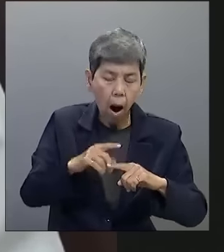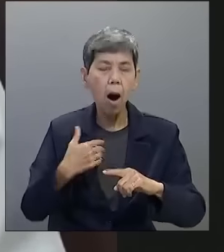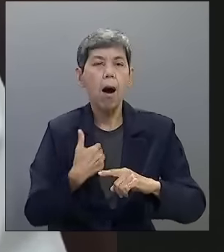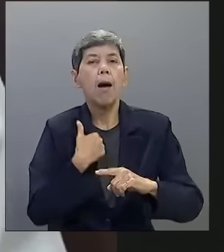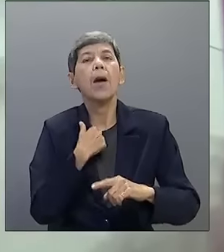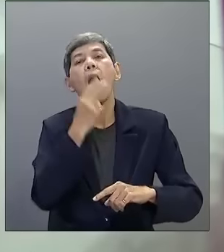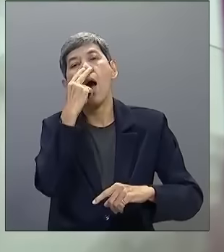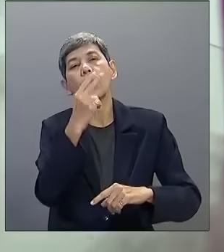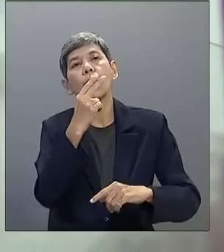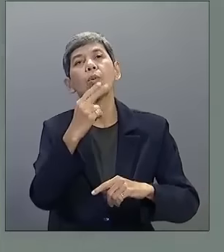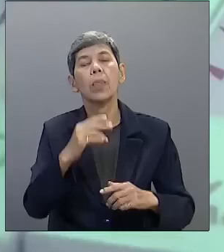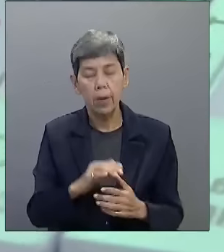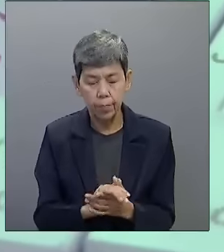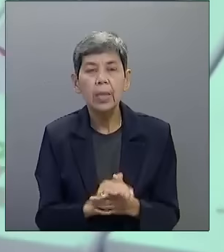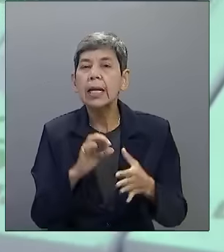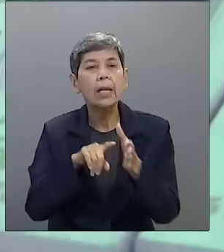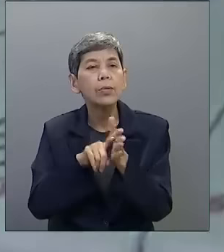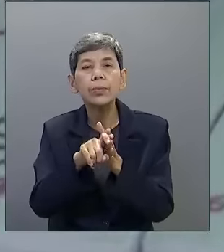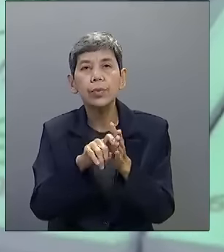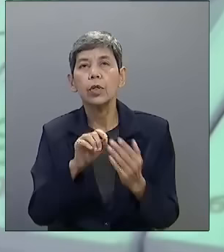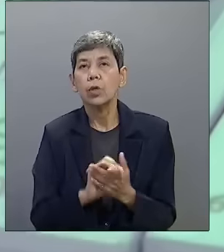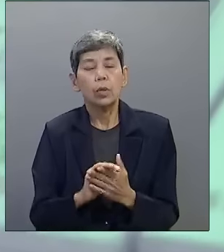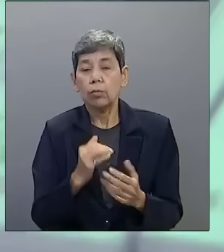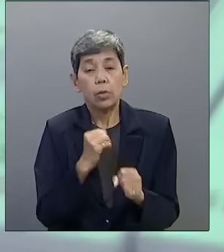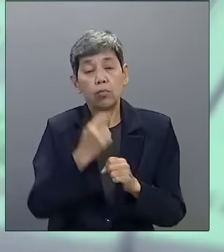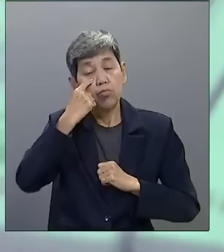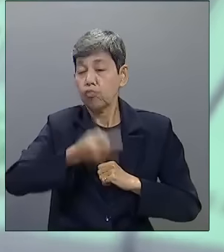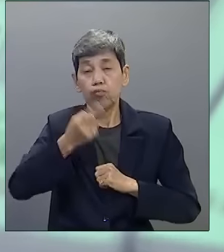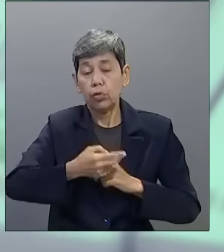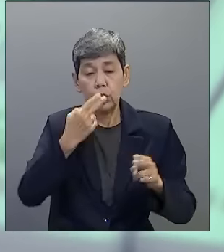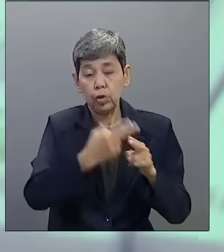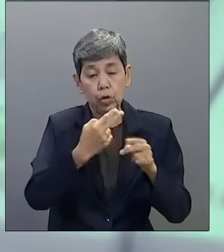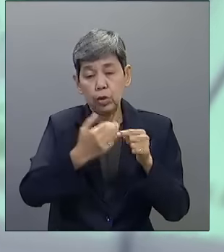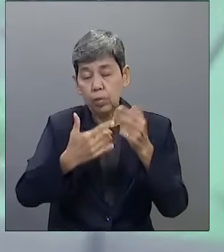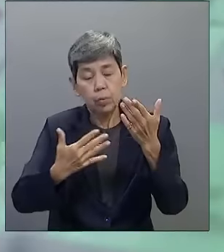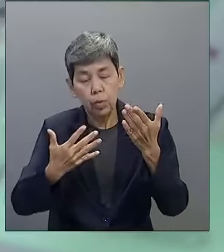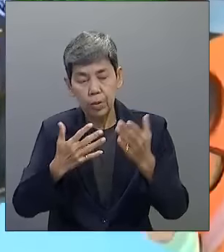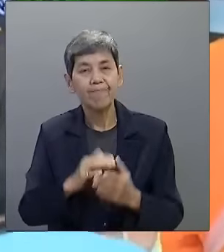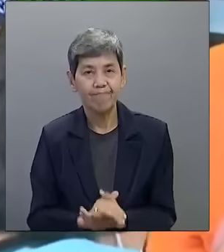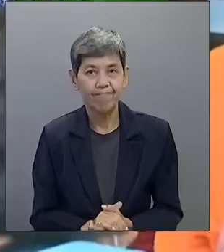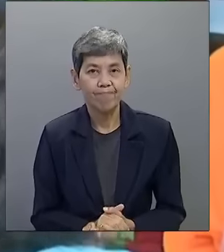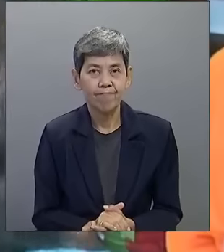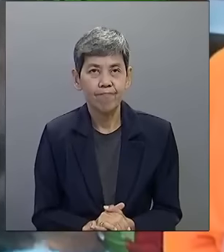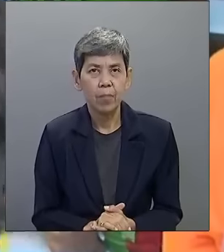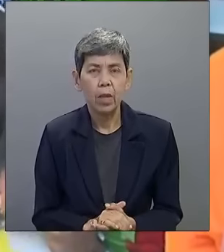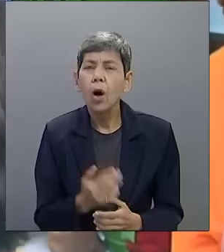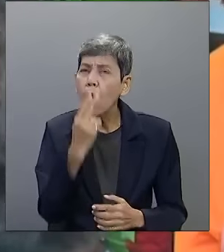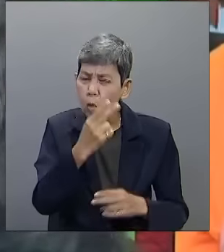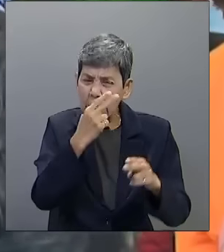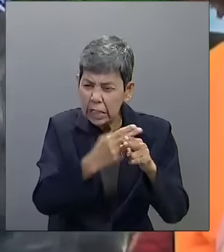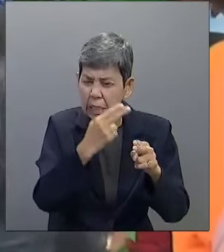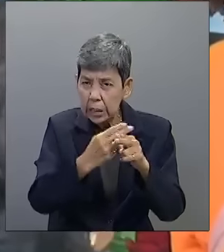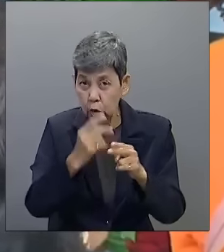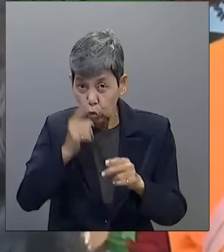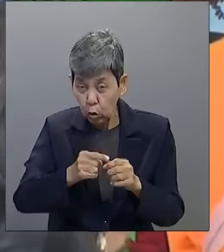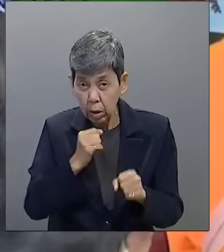เป็นโคโรนาไวรัส2019ไม่สามารถจะแยกสายพันธุ์ย่อยได้ครับ โอเคครับ ถ้าจะแยกสายพันธุ์ย่อยคือต้อง